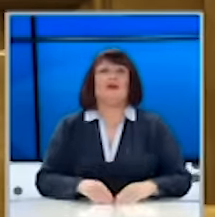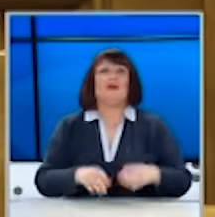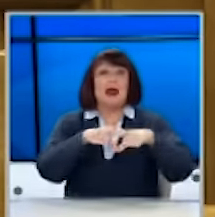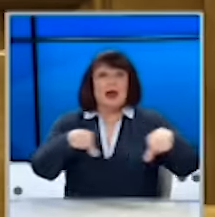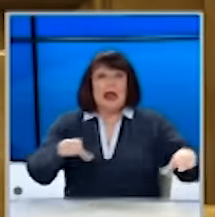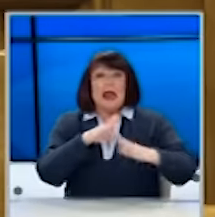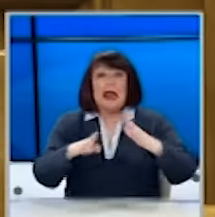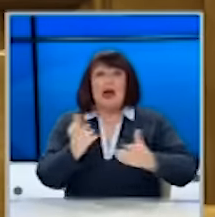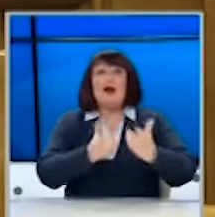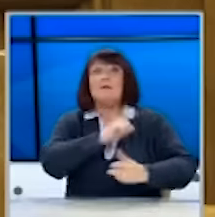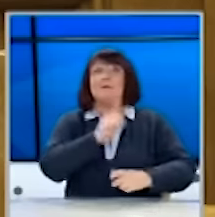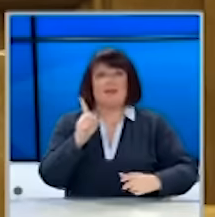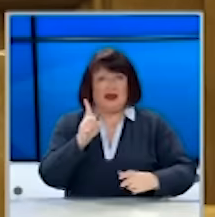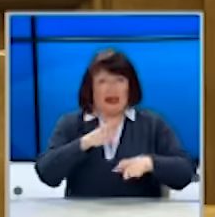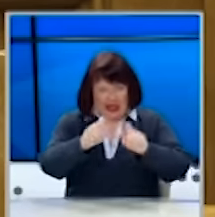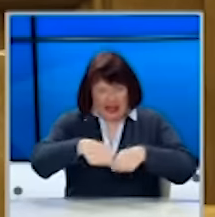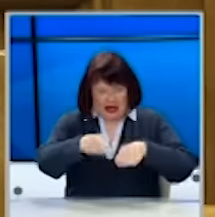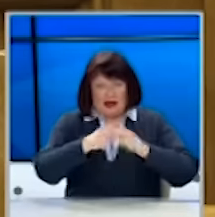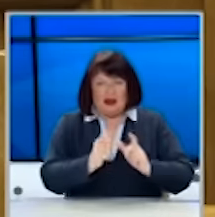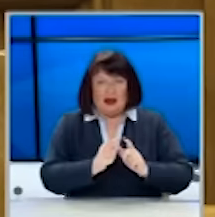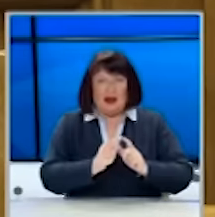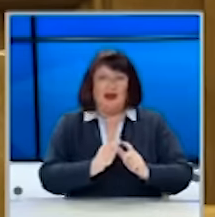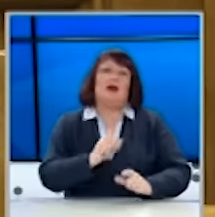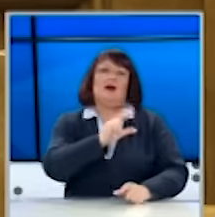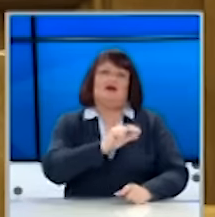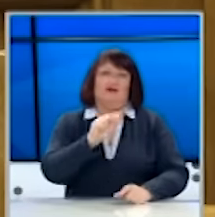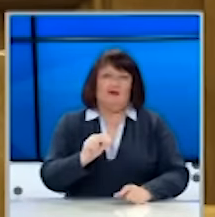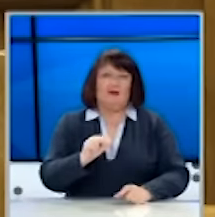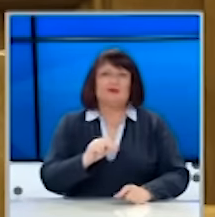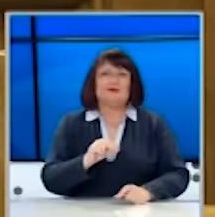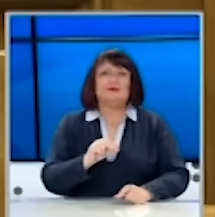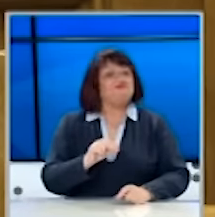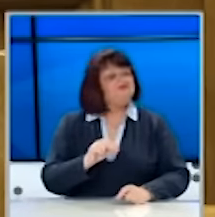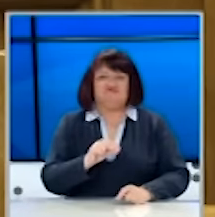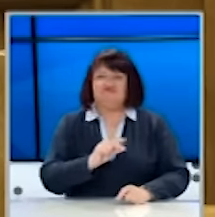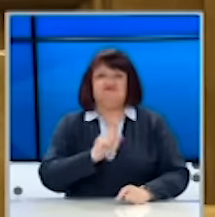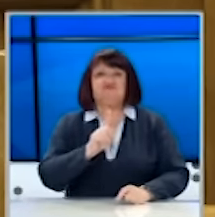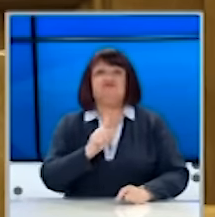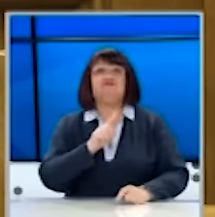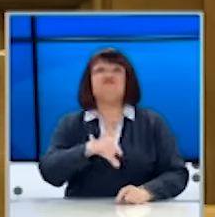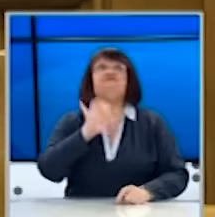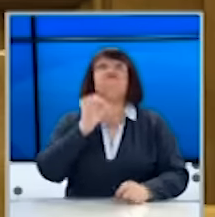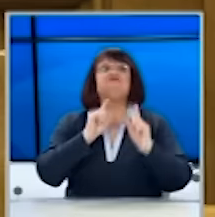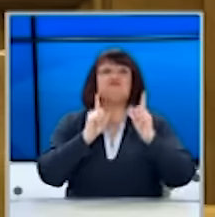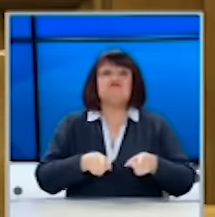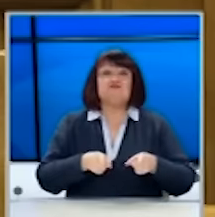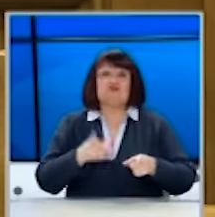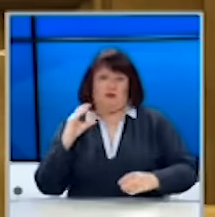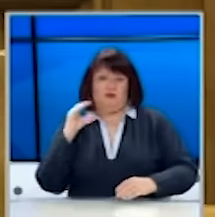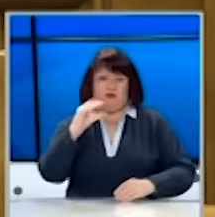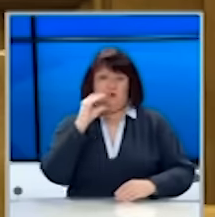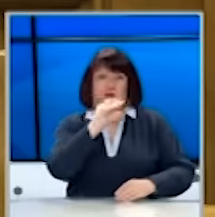αντιπυρικής προστασίας και όλα τα αντίστοιχα είναι μη επιλέξιμα για χρηματοδότηση από τα διάφορα